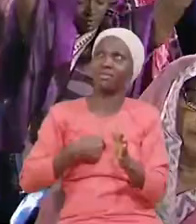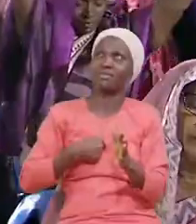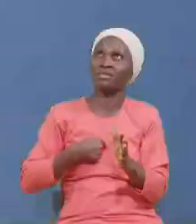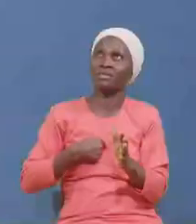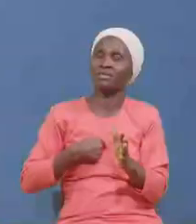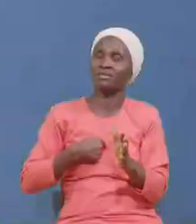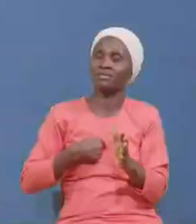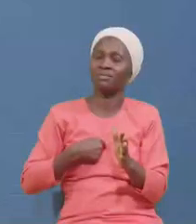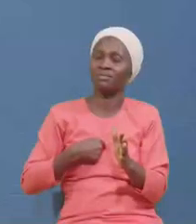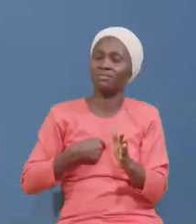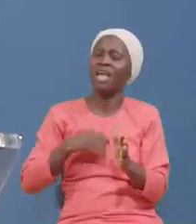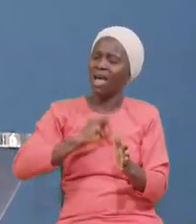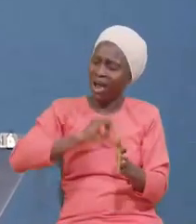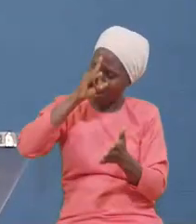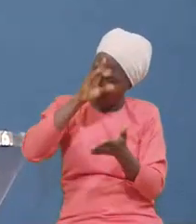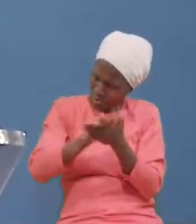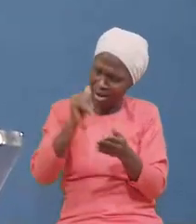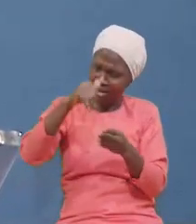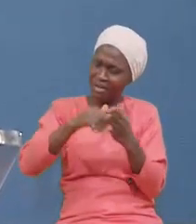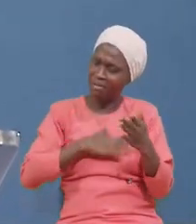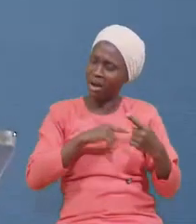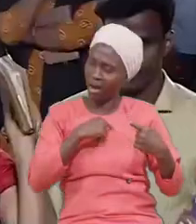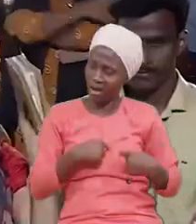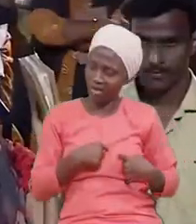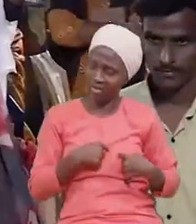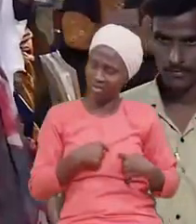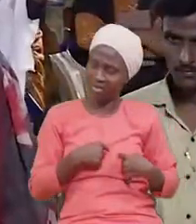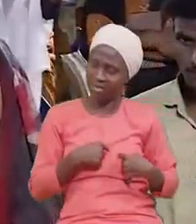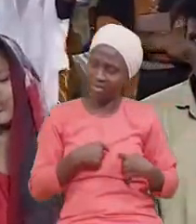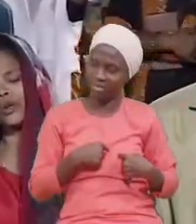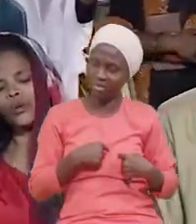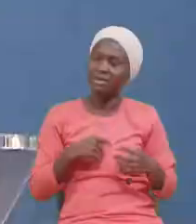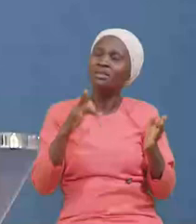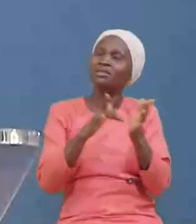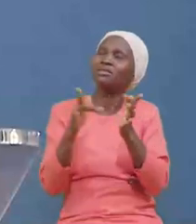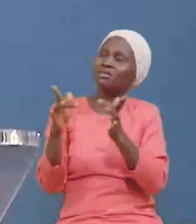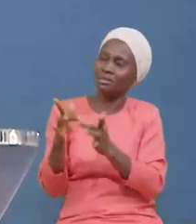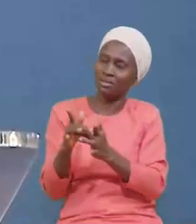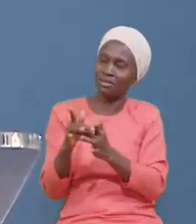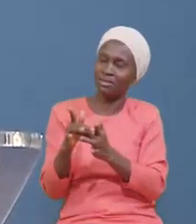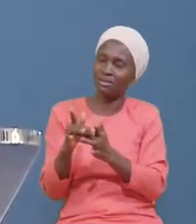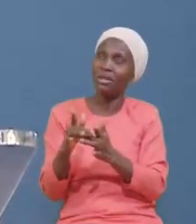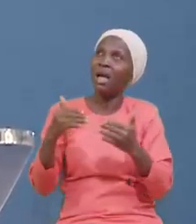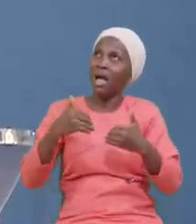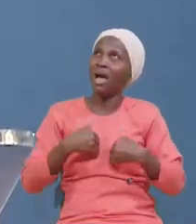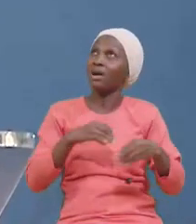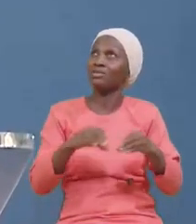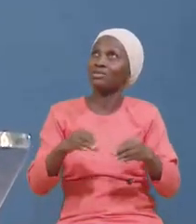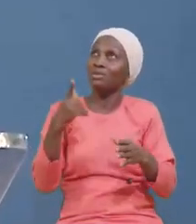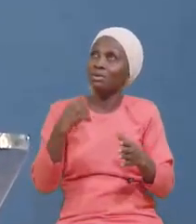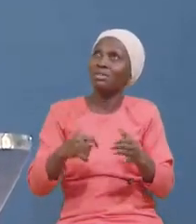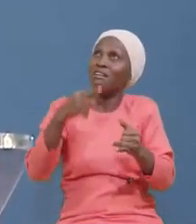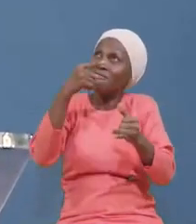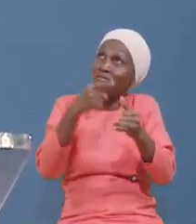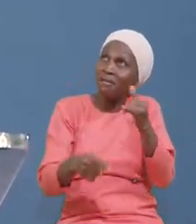కోసం మరణించాడని. ఐ బిలీవ్ ఇన్ మై హార్ట్. నా హృదయములో విశ్వసిస్తున్నాను. జీసస్ హస్ డన్ ది